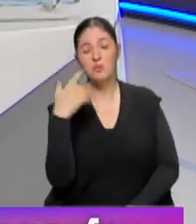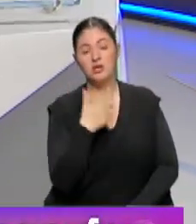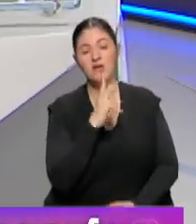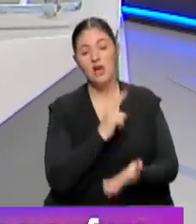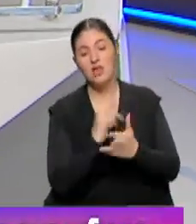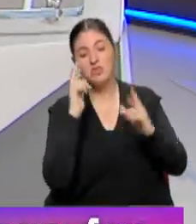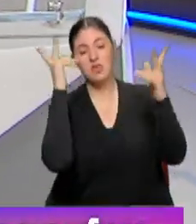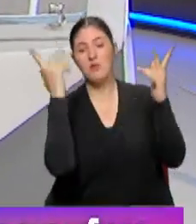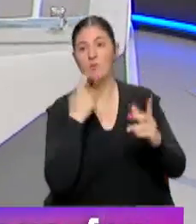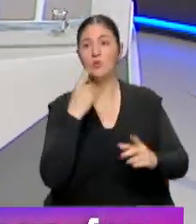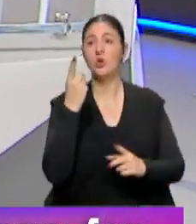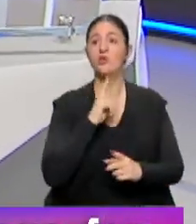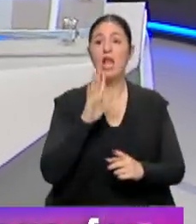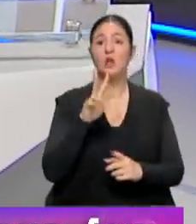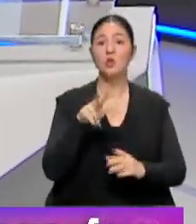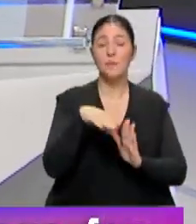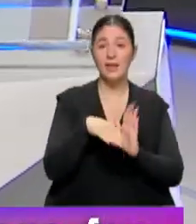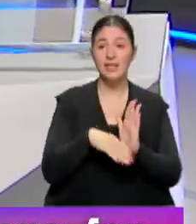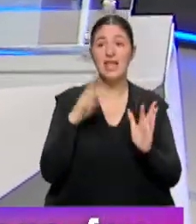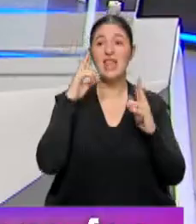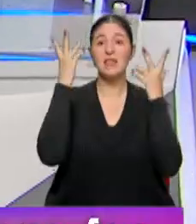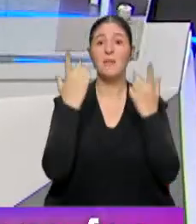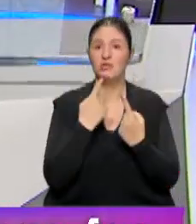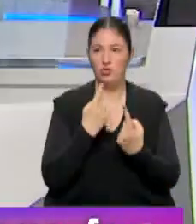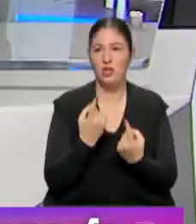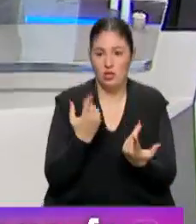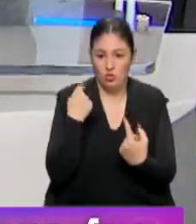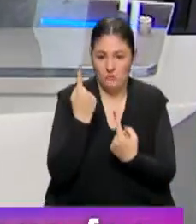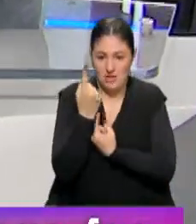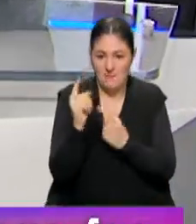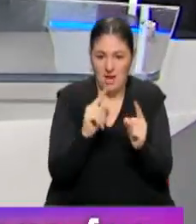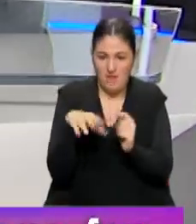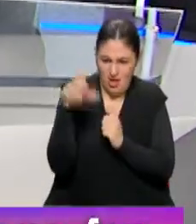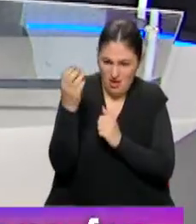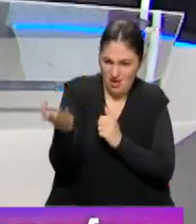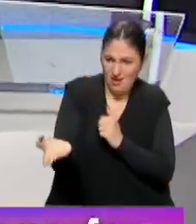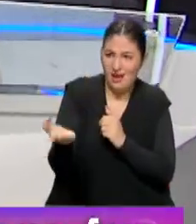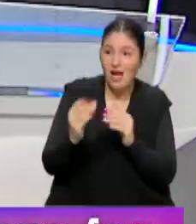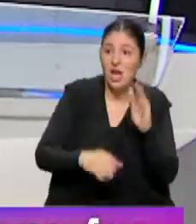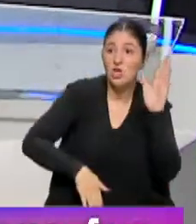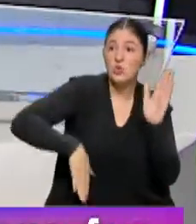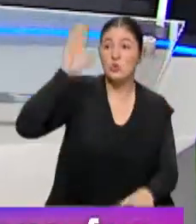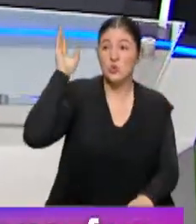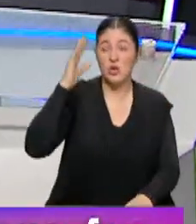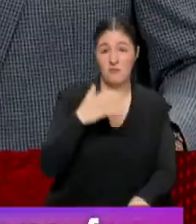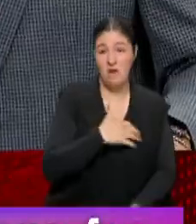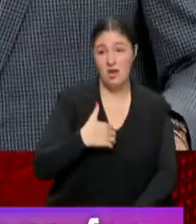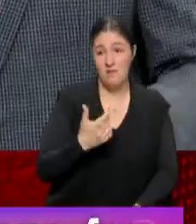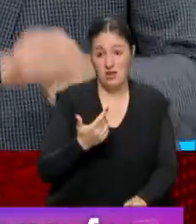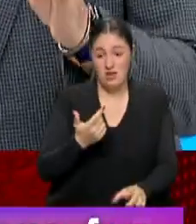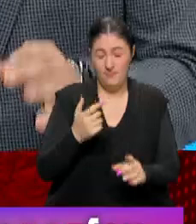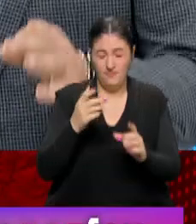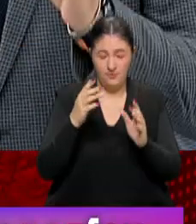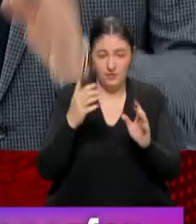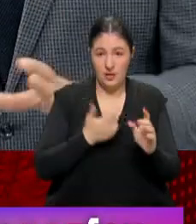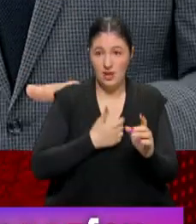açıkladı anayasanın 153 maddesini tanımadığını açıkladı yani düşün bir yargı Kurumu en üst seviye yargı Kurumu